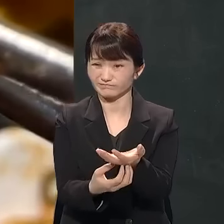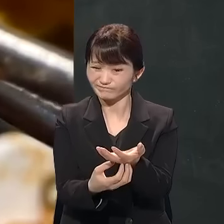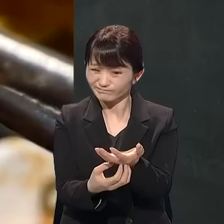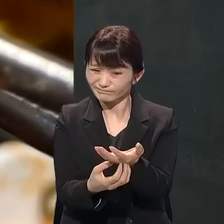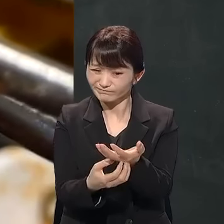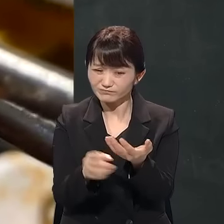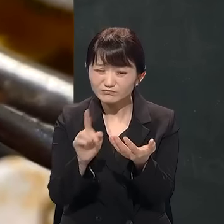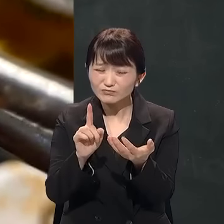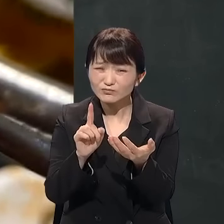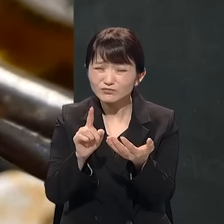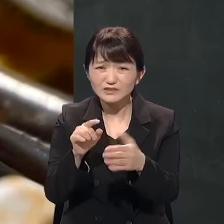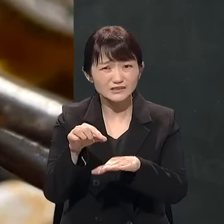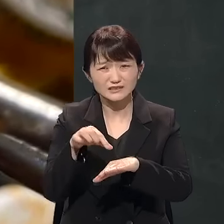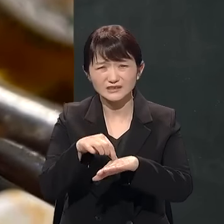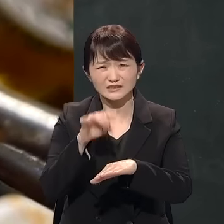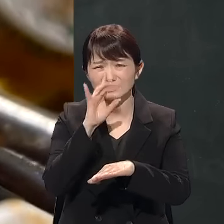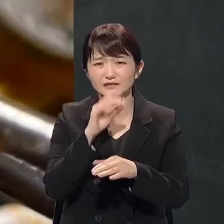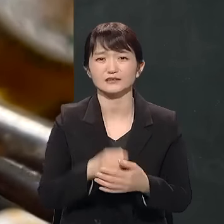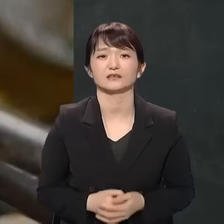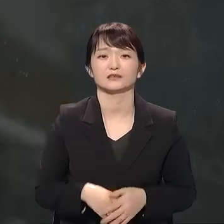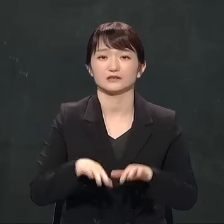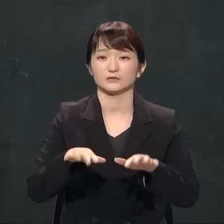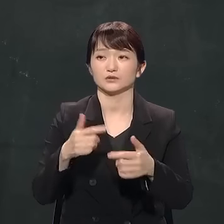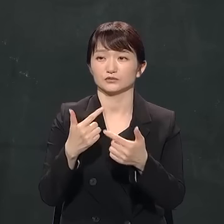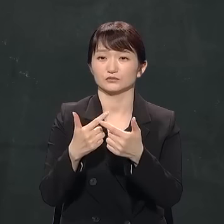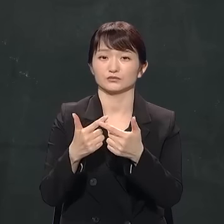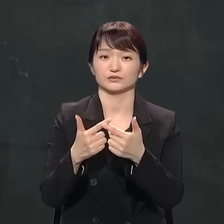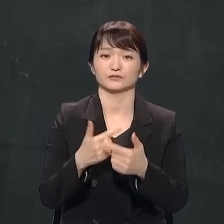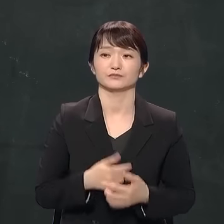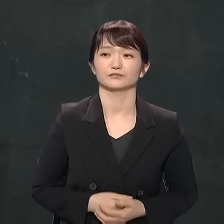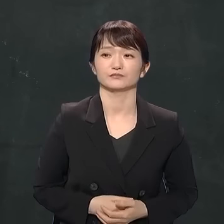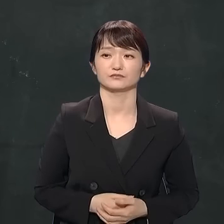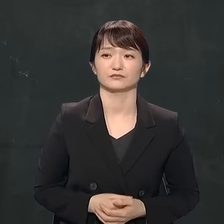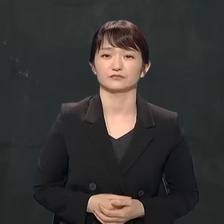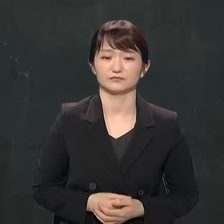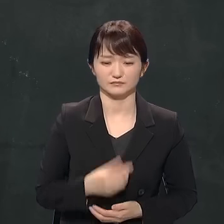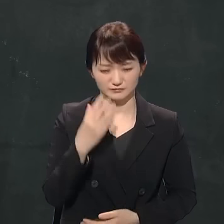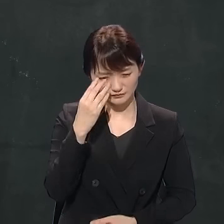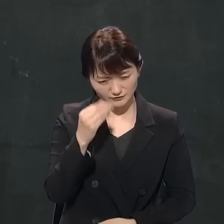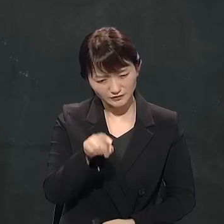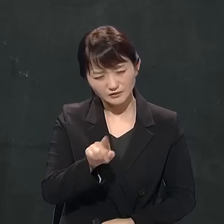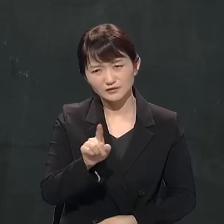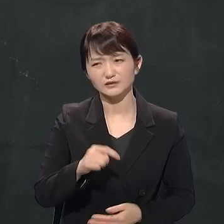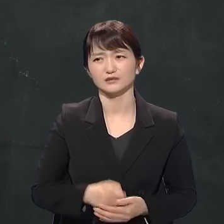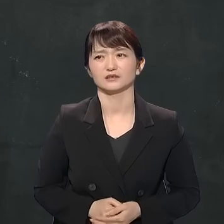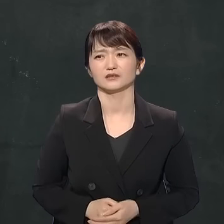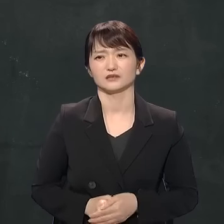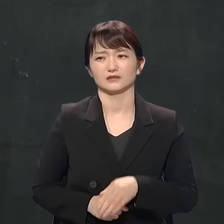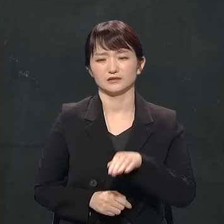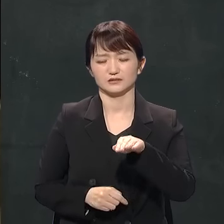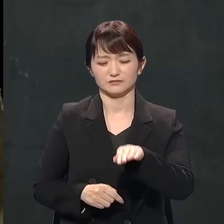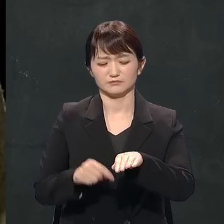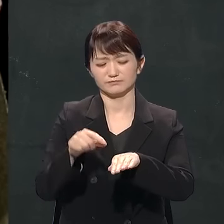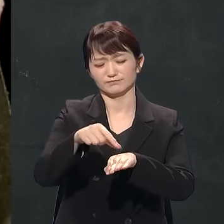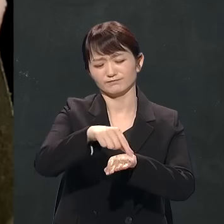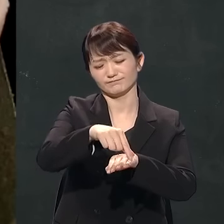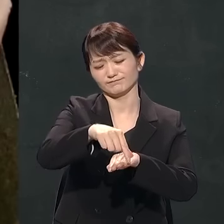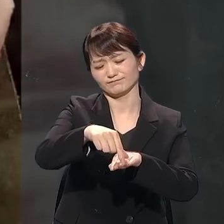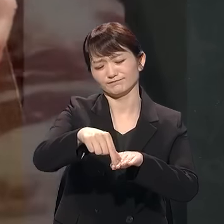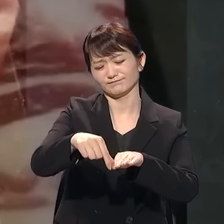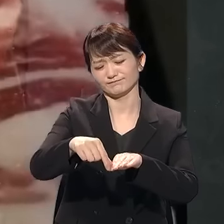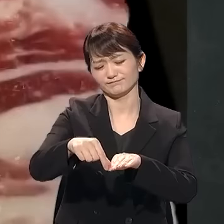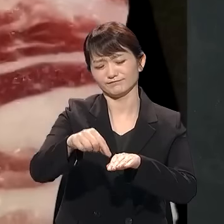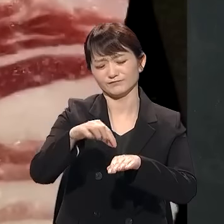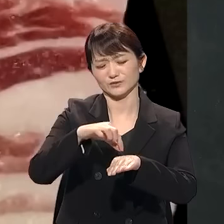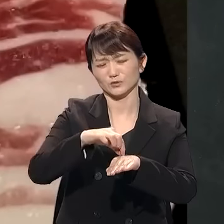살코기가 되겠습니까? 자, 이번엔 부산으로 가보죠. 아, 역시나 살코기가 보일락 말락 비계가 대부분인